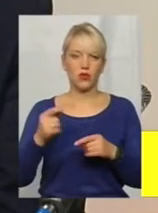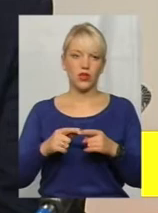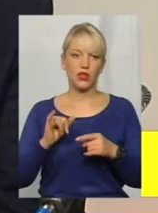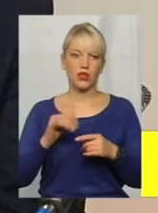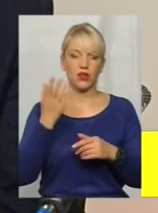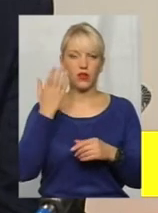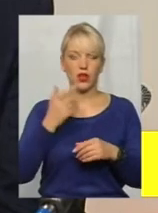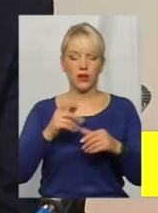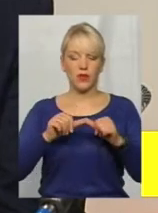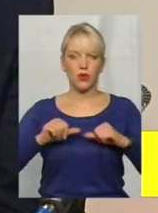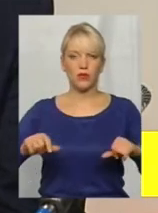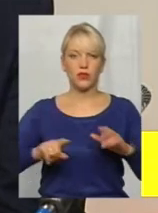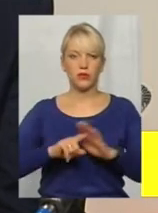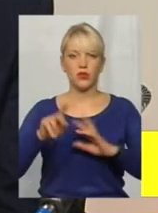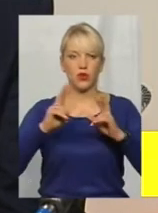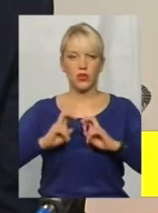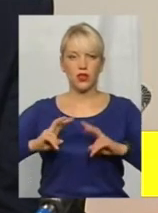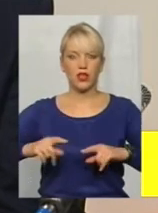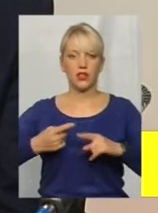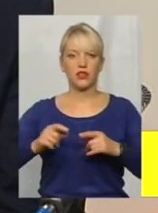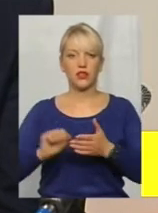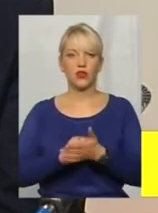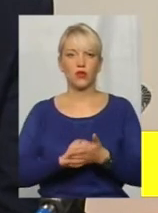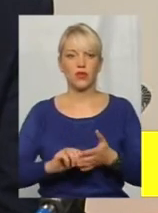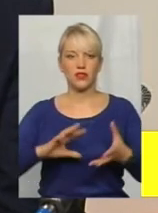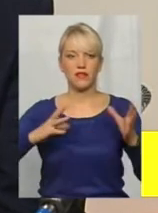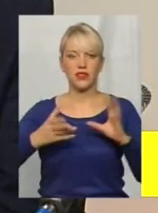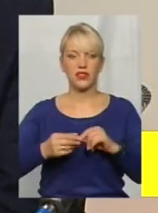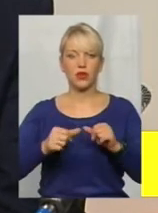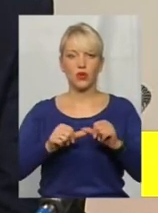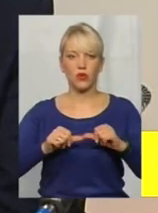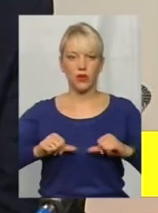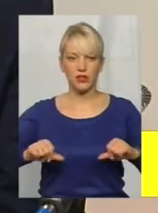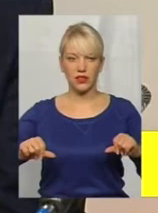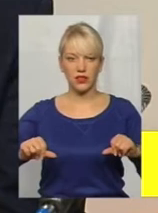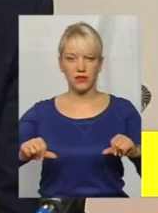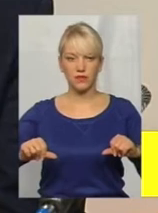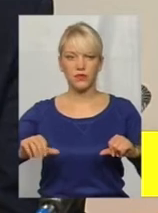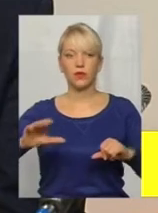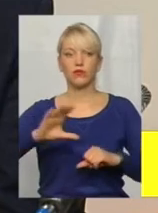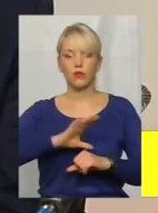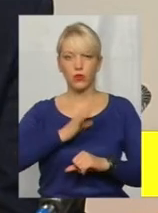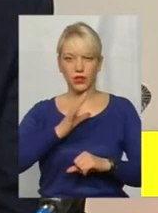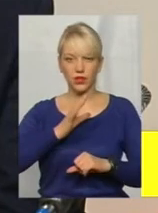член комісії розглядав цю документацію. Висновки комісії були.